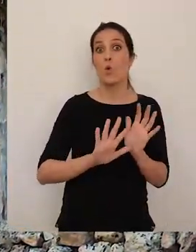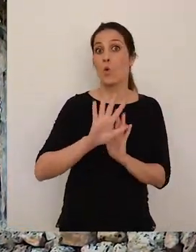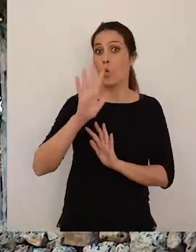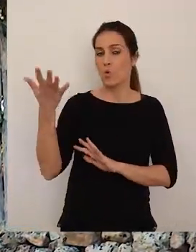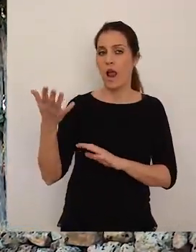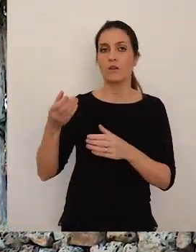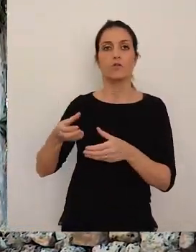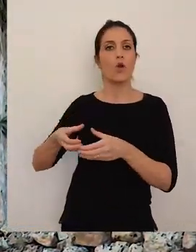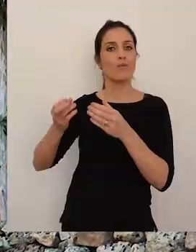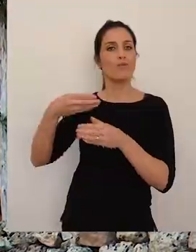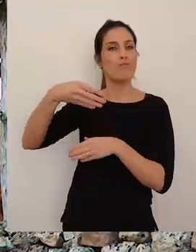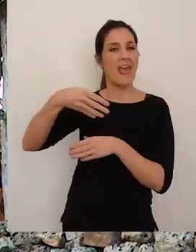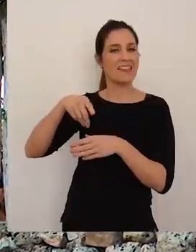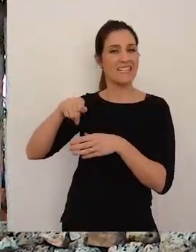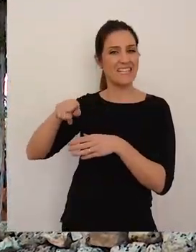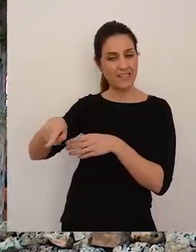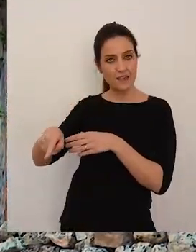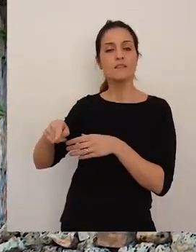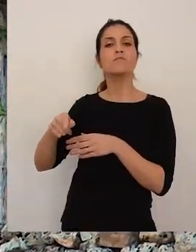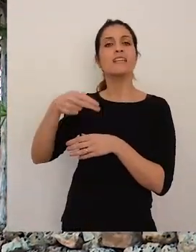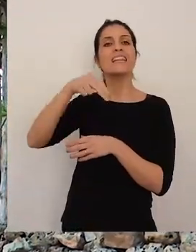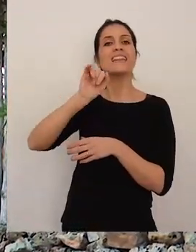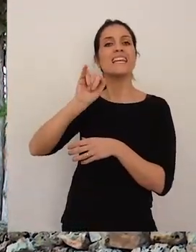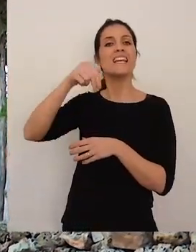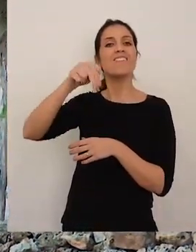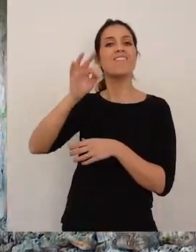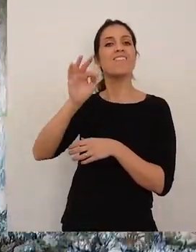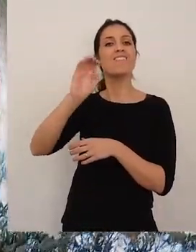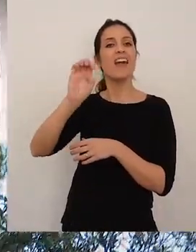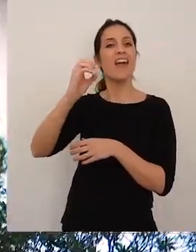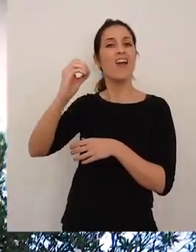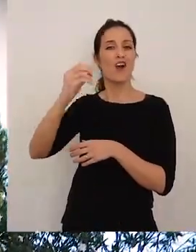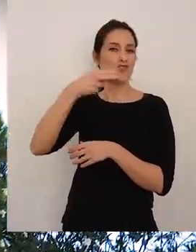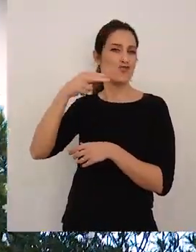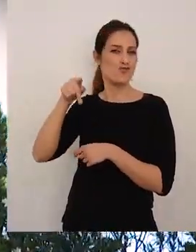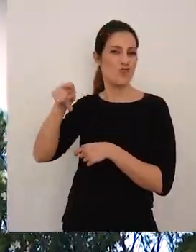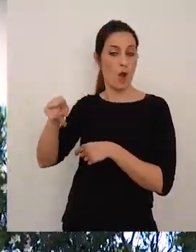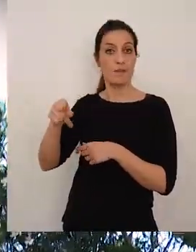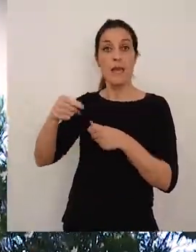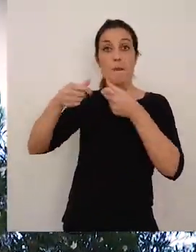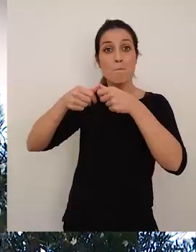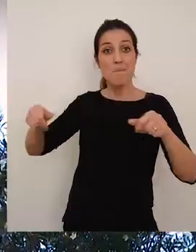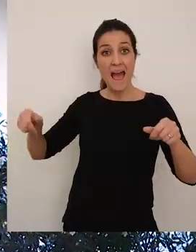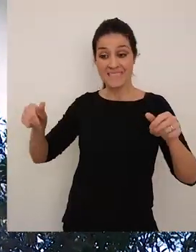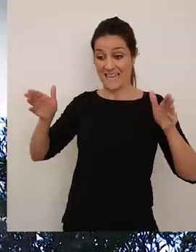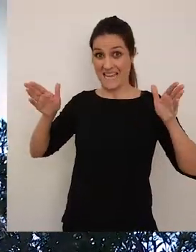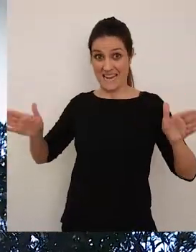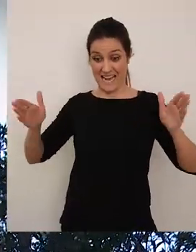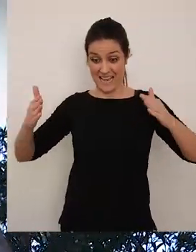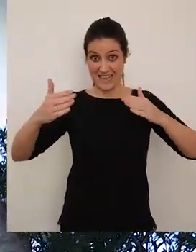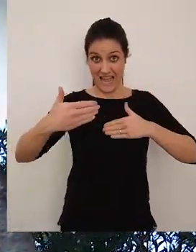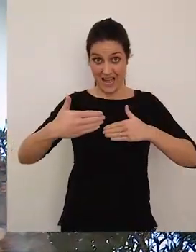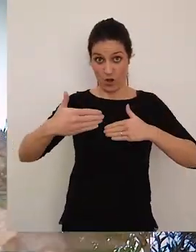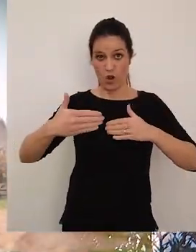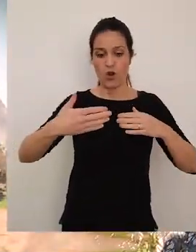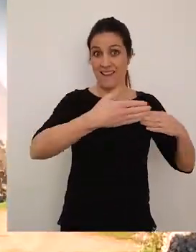Un altro menhir interessantissimo è il menhir Ninfeo. Esso è a base rettangolare con il lato lungo posto